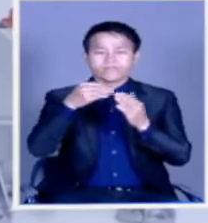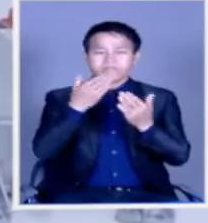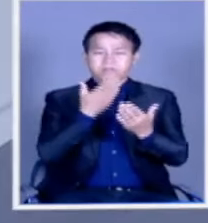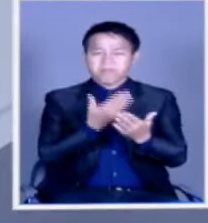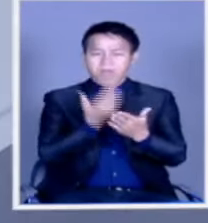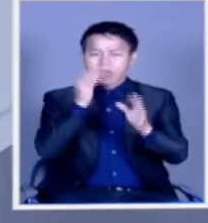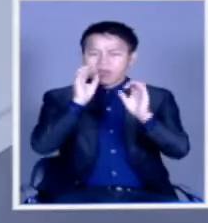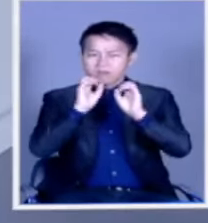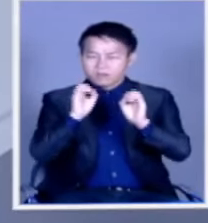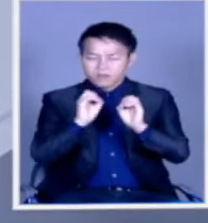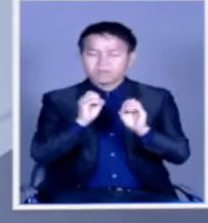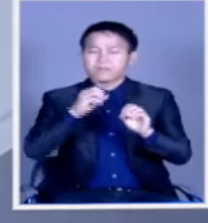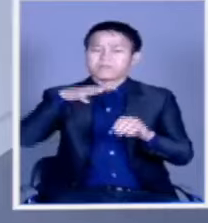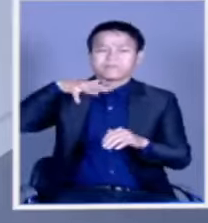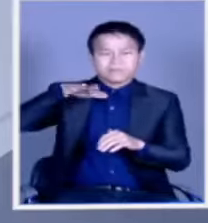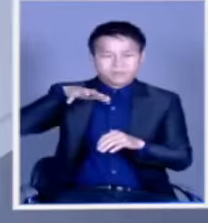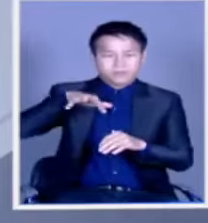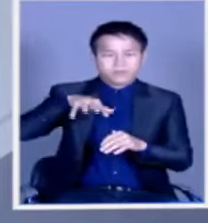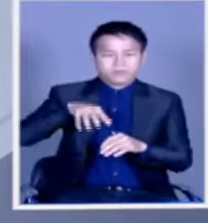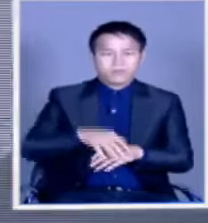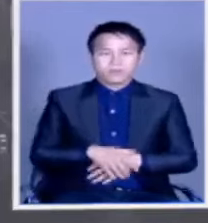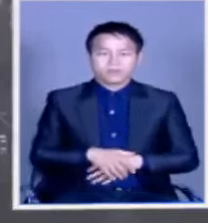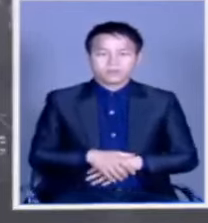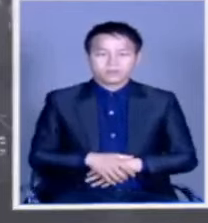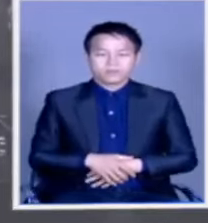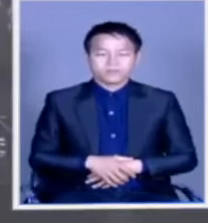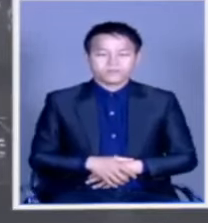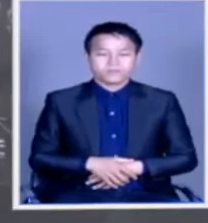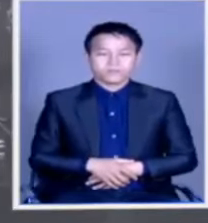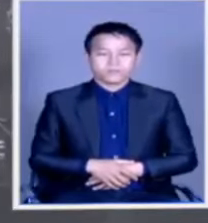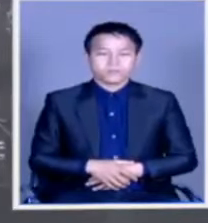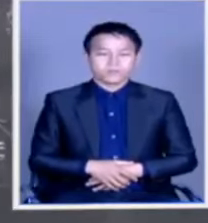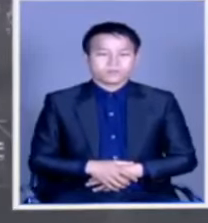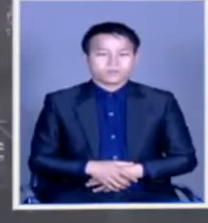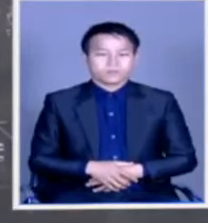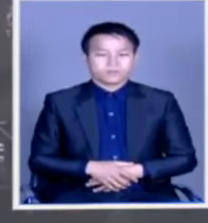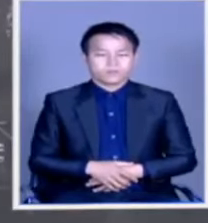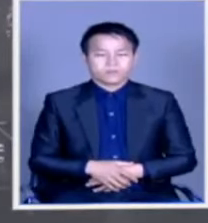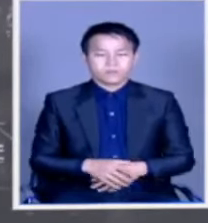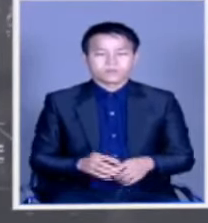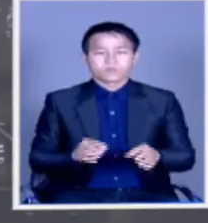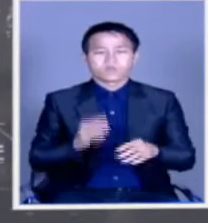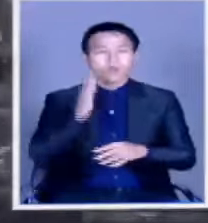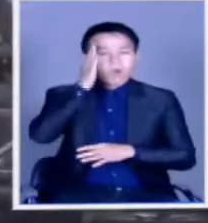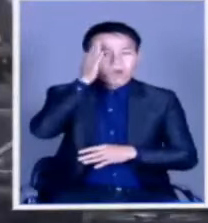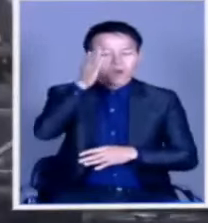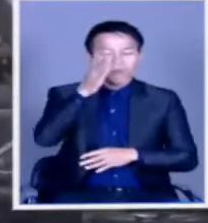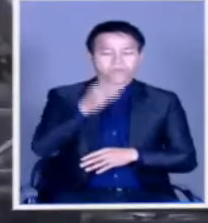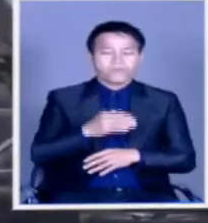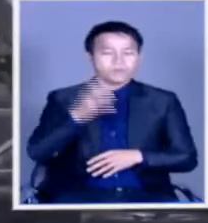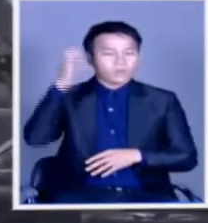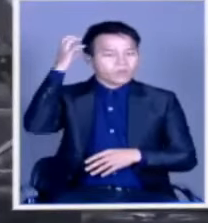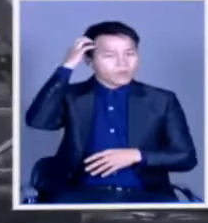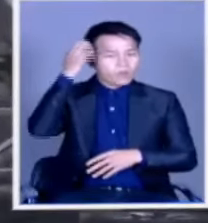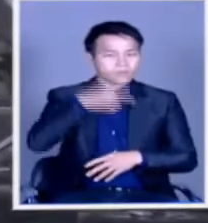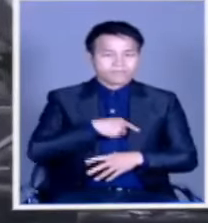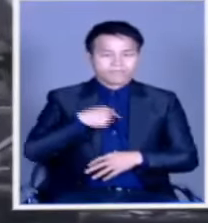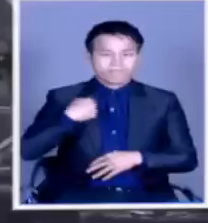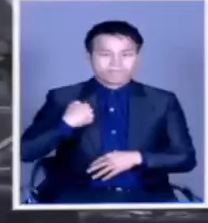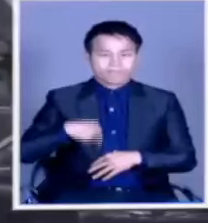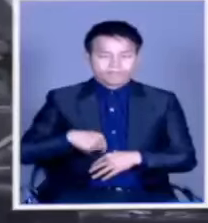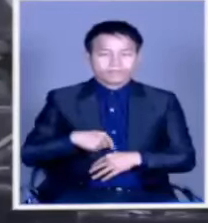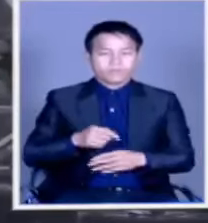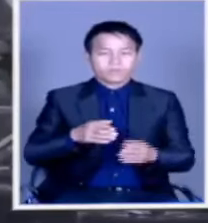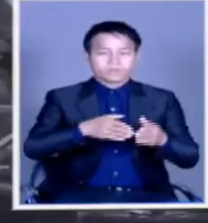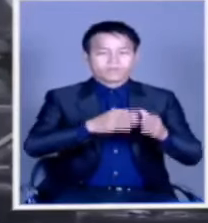าเทียบใส่กับบรรดาประเทศใกล้เคียงนอกจากนั้นแล้วในอนาคตสองฝ่ายยังมีท่าแหงในการก่